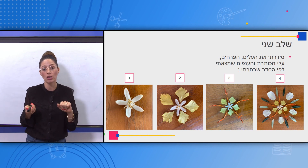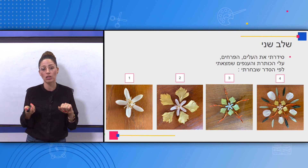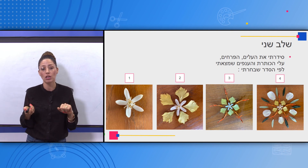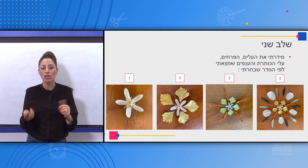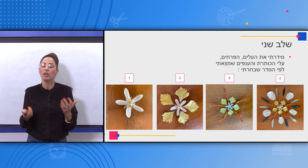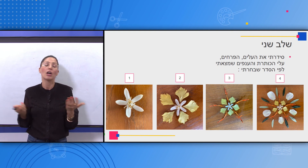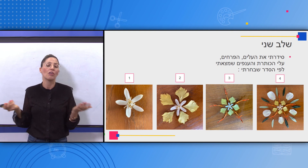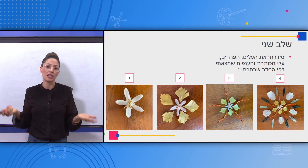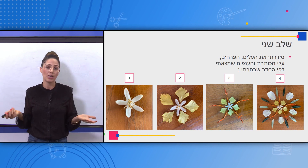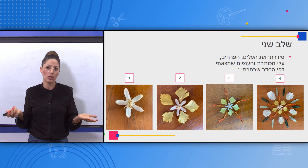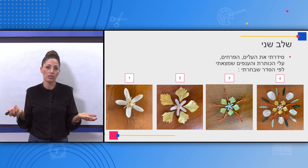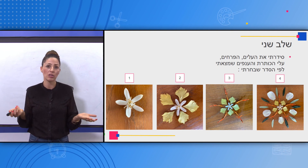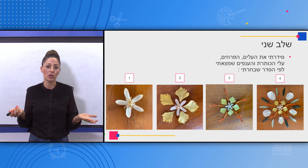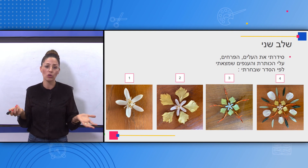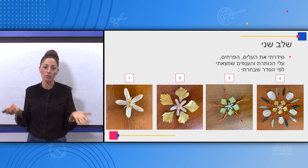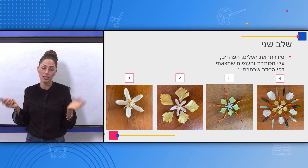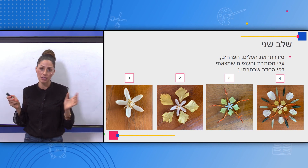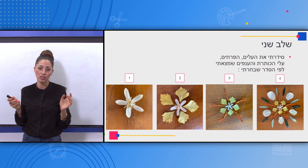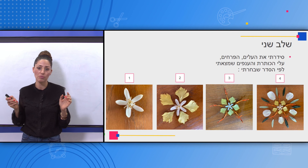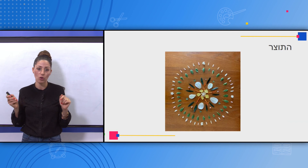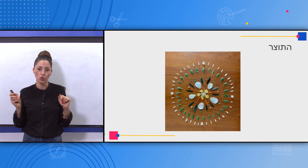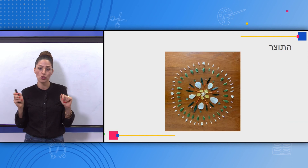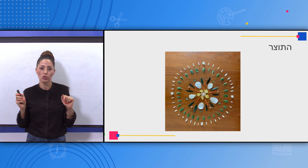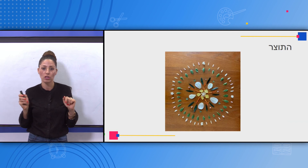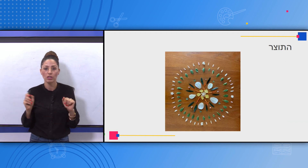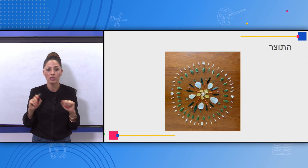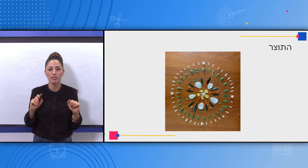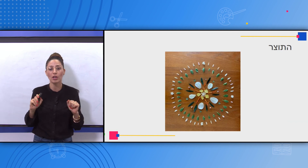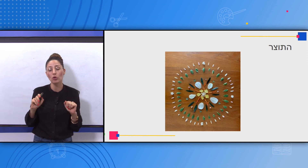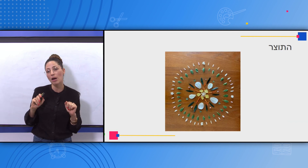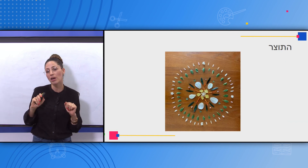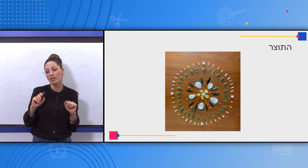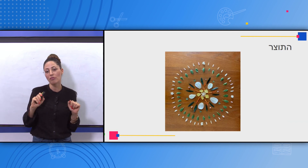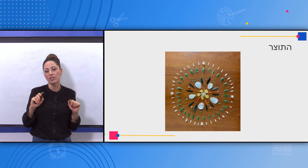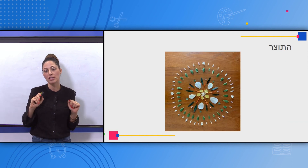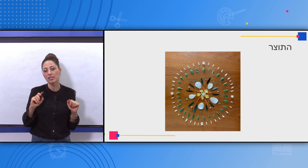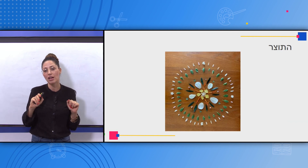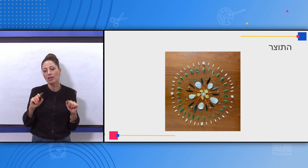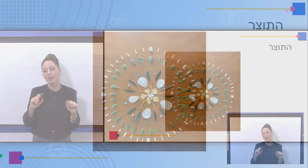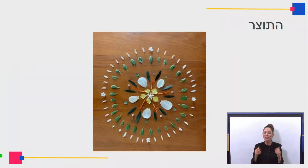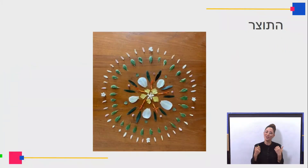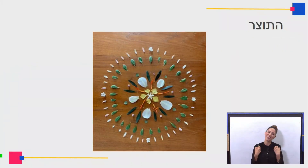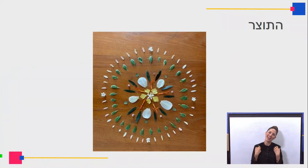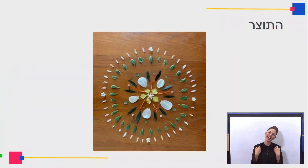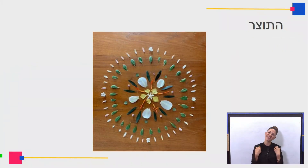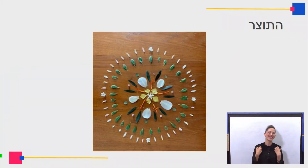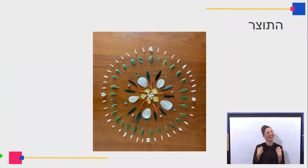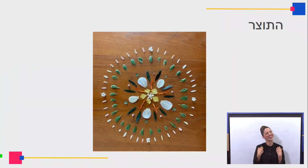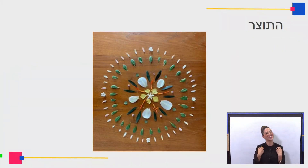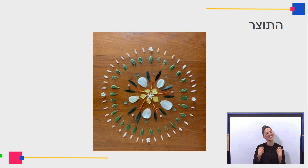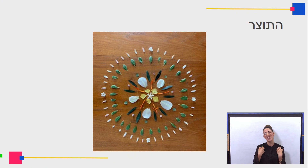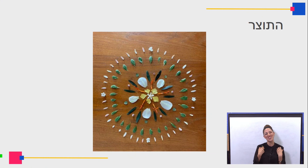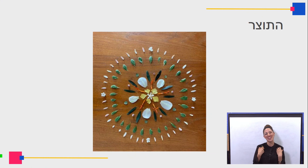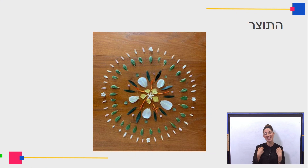וכך המשכתי. את זה לא עשיתי עם עיגולים, את זה עשיתי מהראש. תסתכלו כמה יפה זה יצא. תודה,